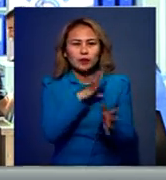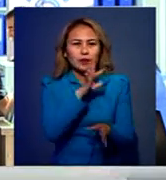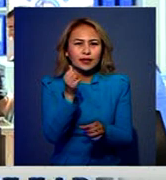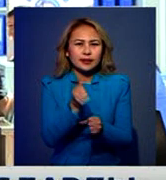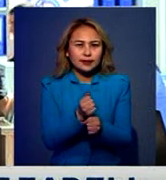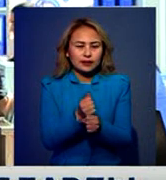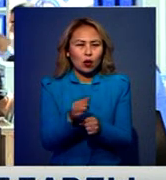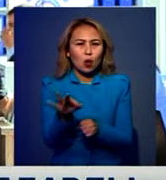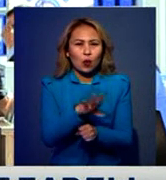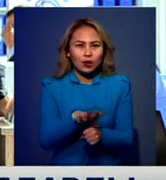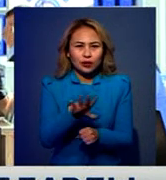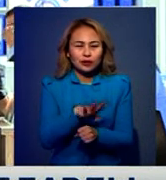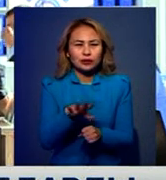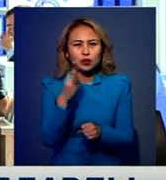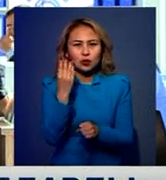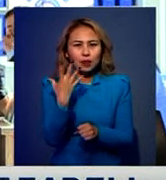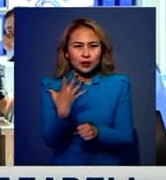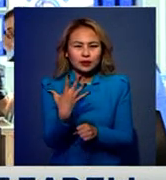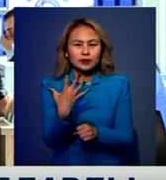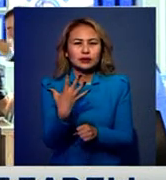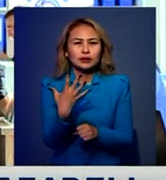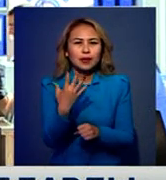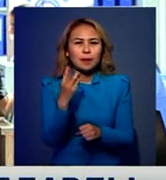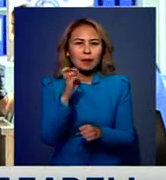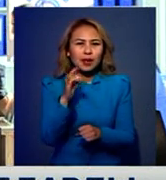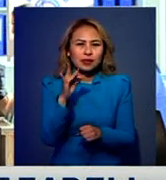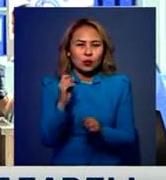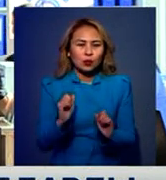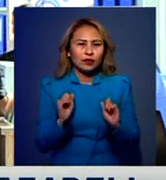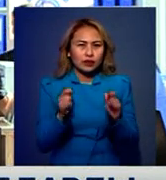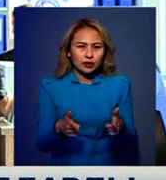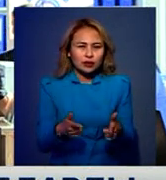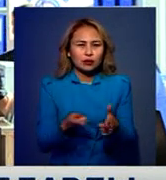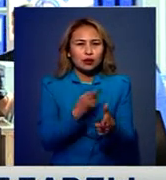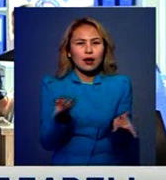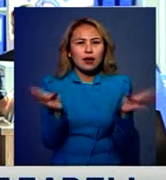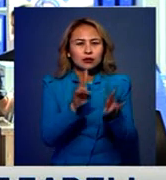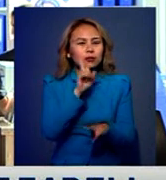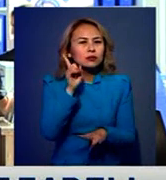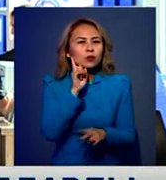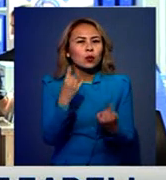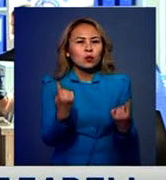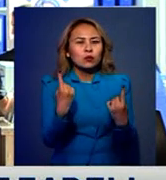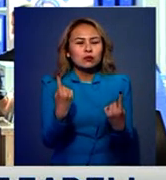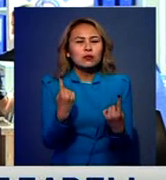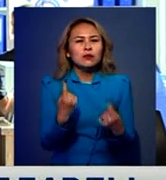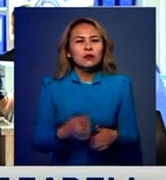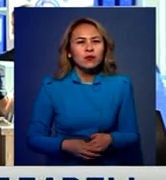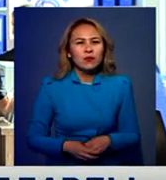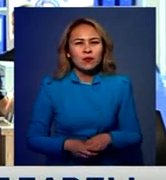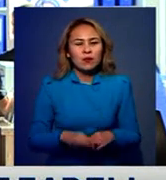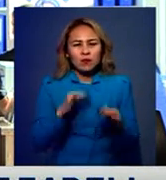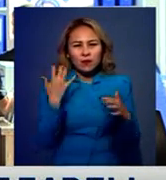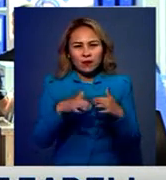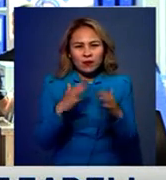келді өзім облыстағы. Оның 45-і магистратураға түсіп, қалған жастарымыз аймақтағы ірі және